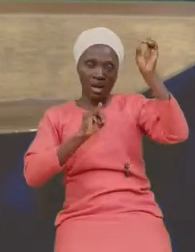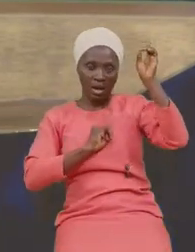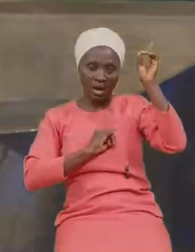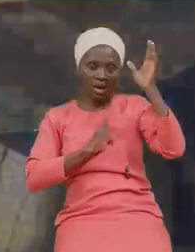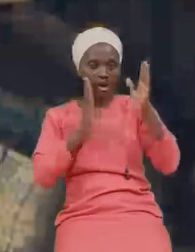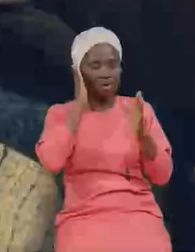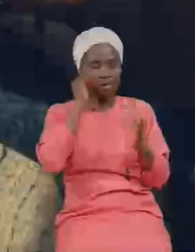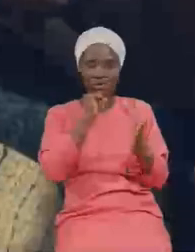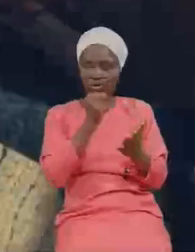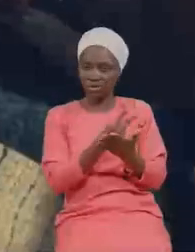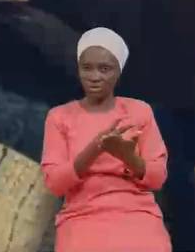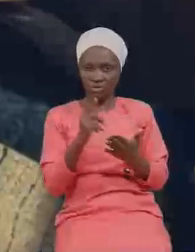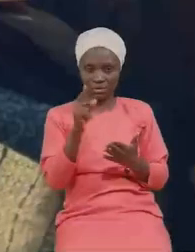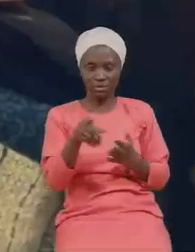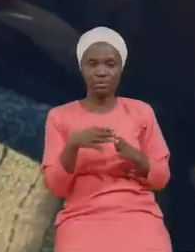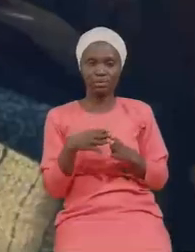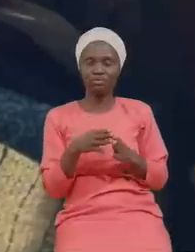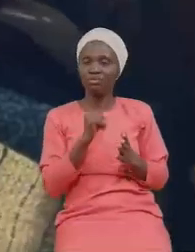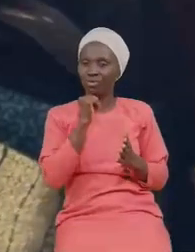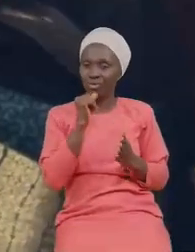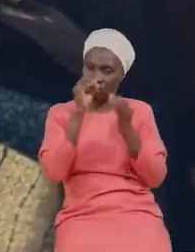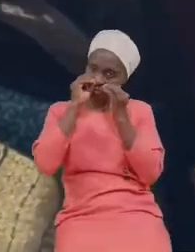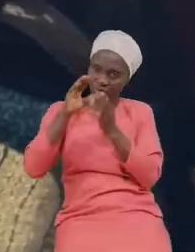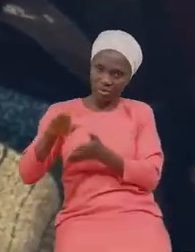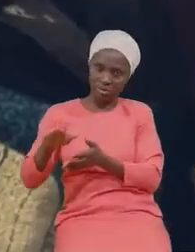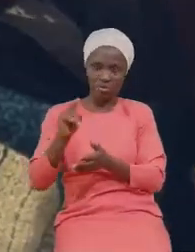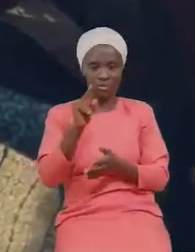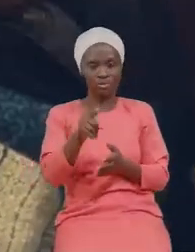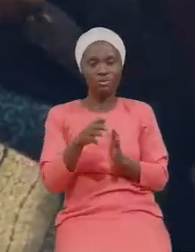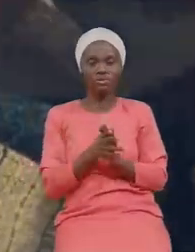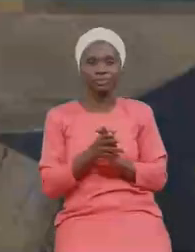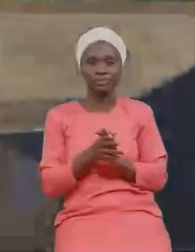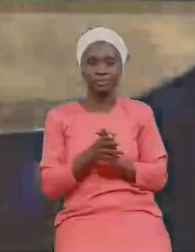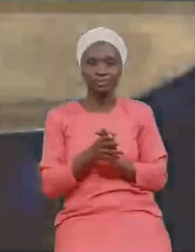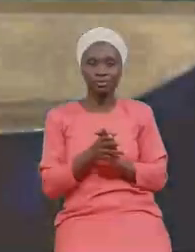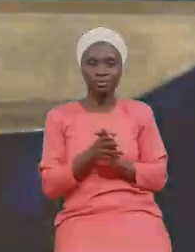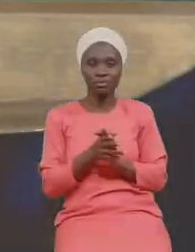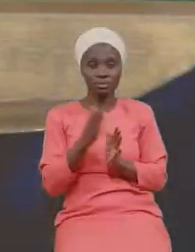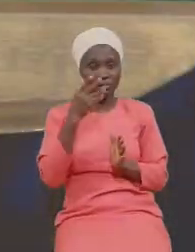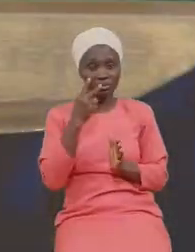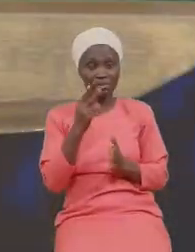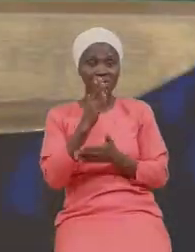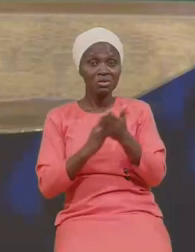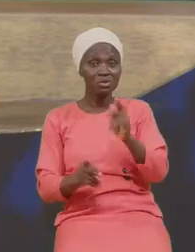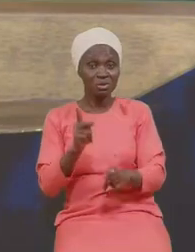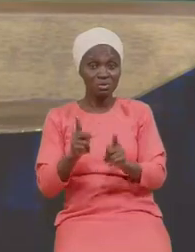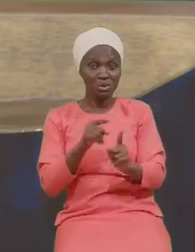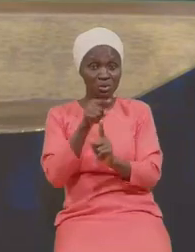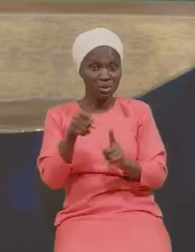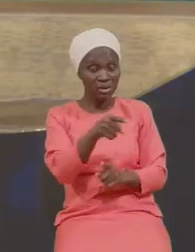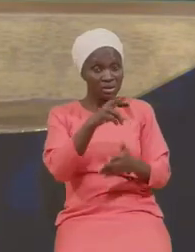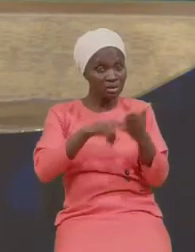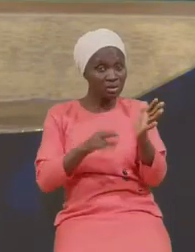ne te délais serai point je ne t'abandonnerai point ils lisent la Bible